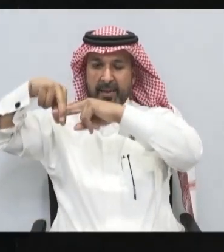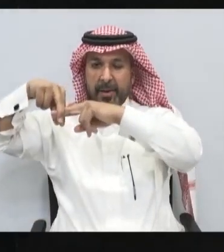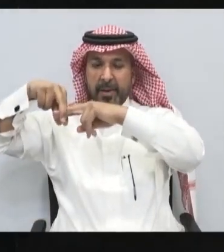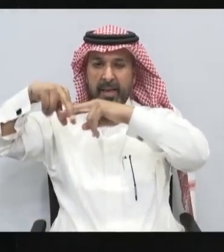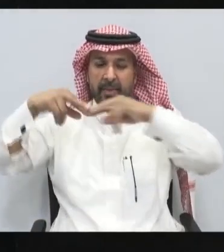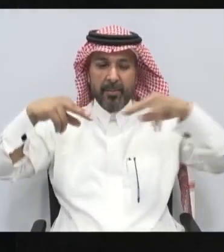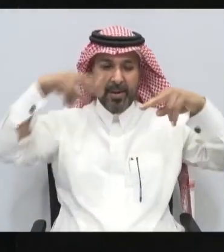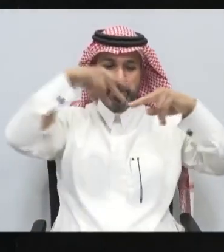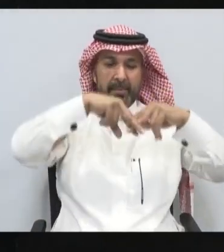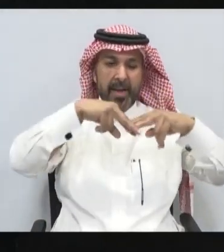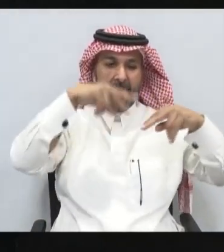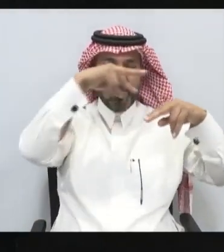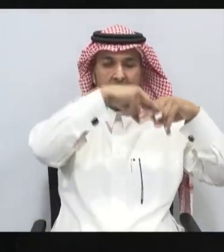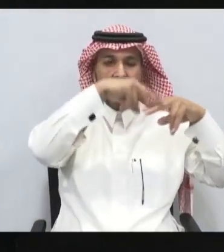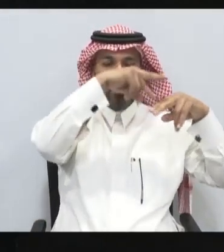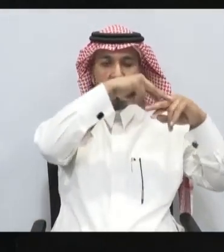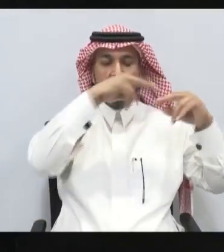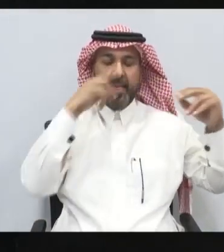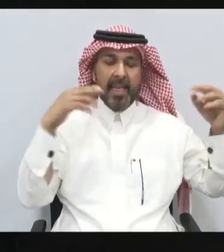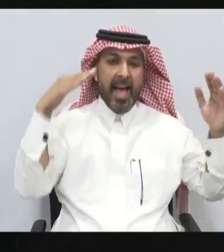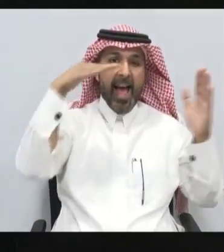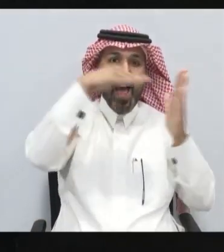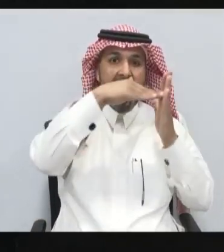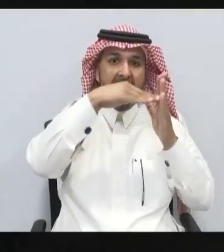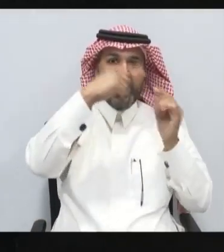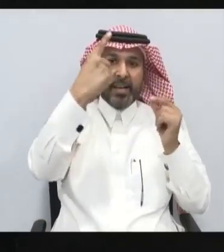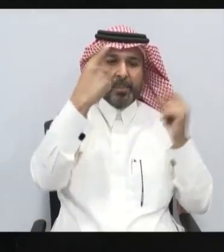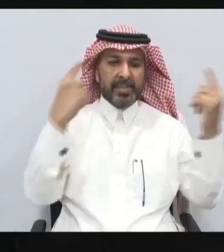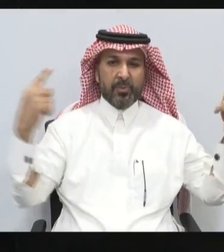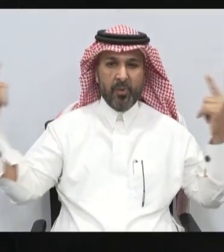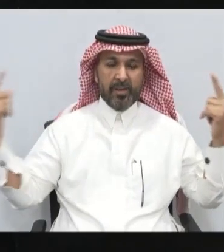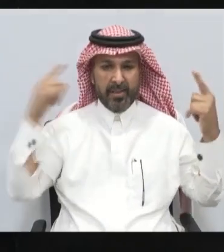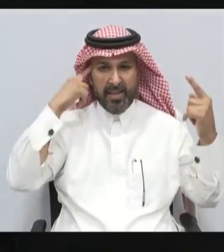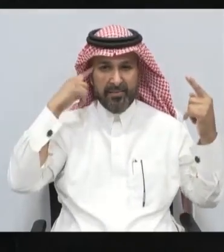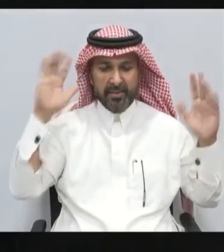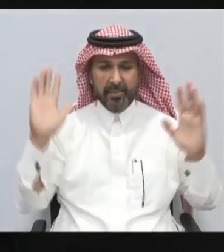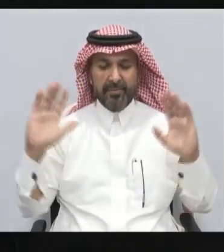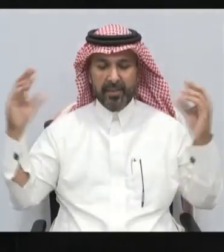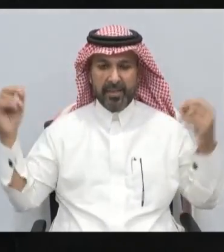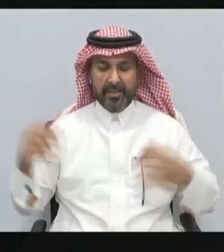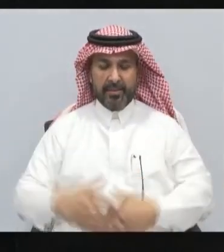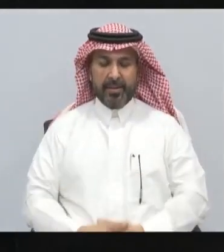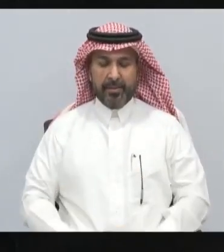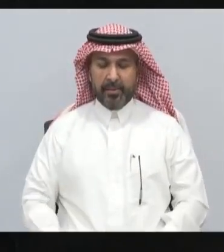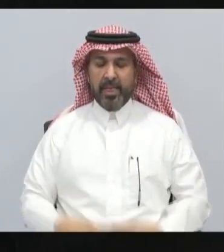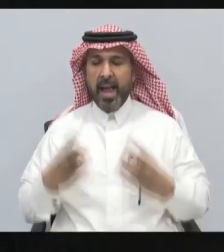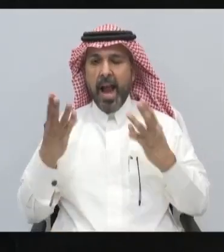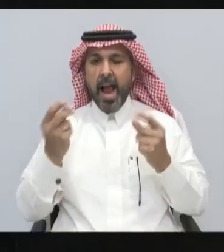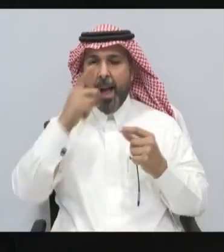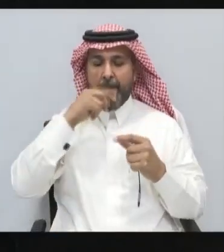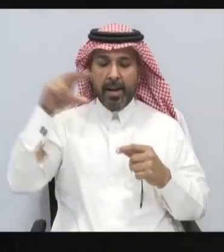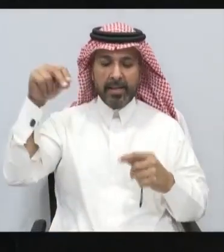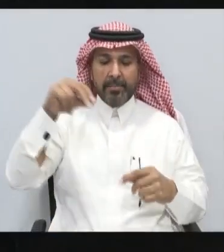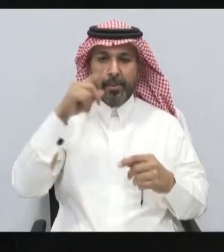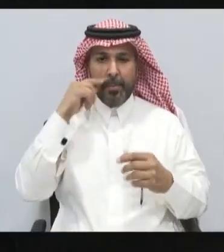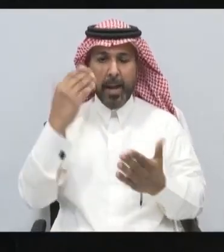نهايه القطعه الاولى مع بدايه القطعه الثانيه راح نحطهم فوق بعض ونشبك المشبك عليها يعني راح